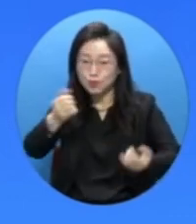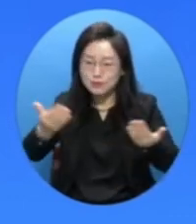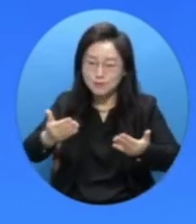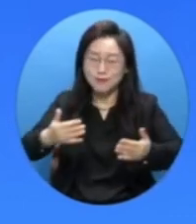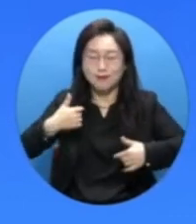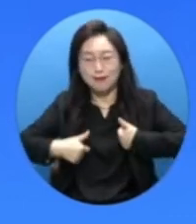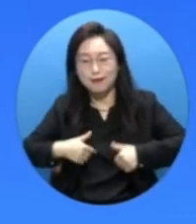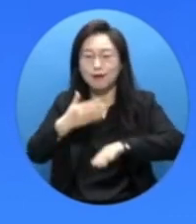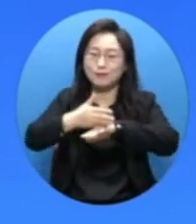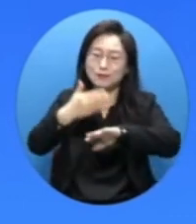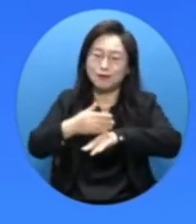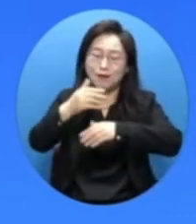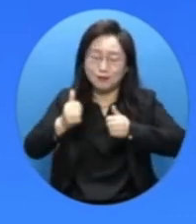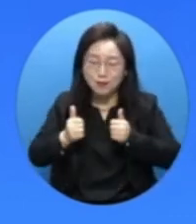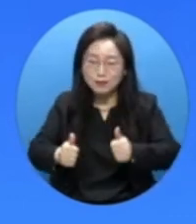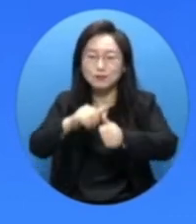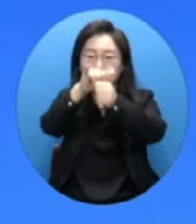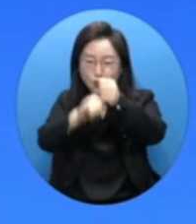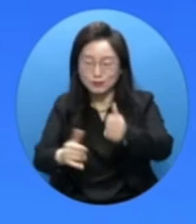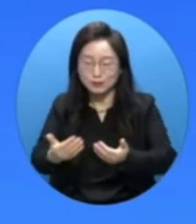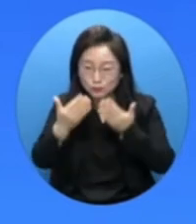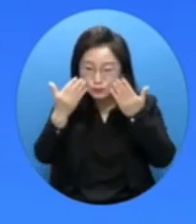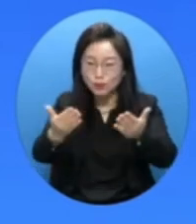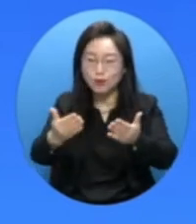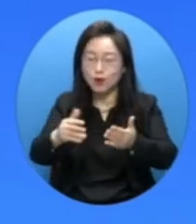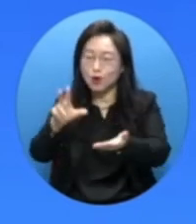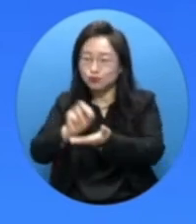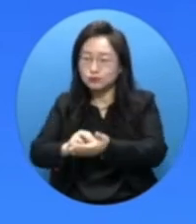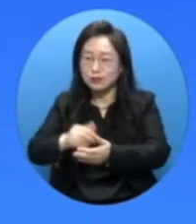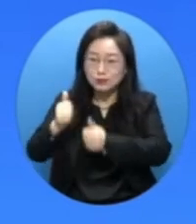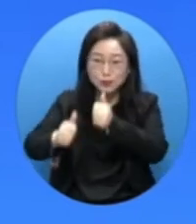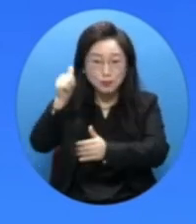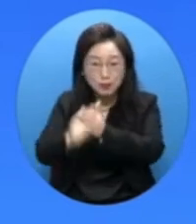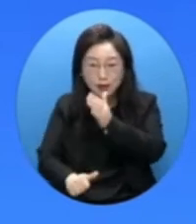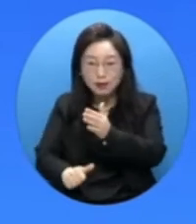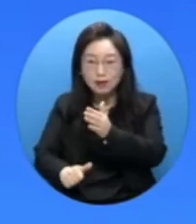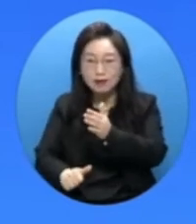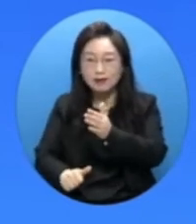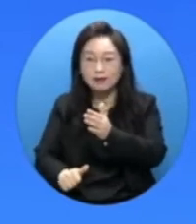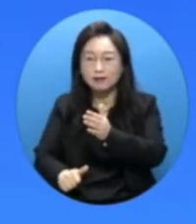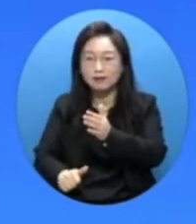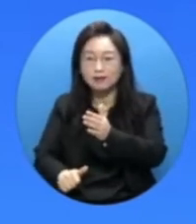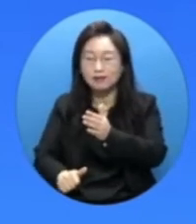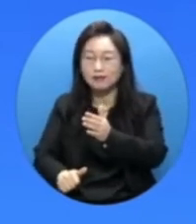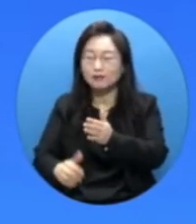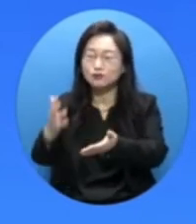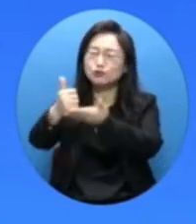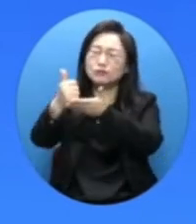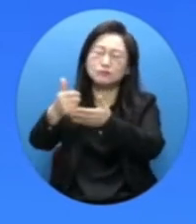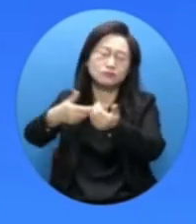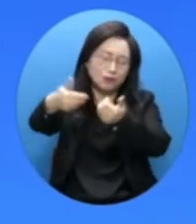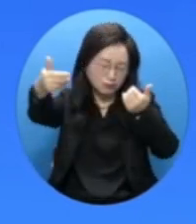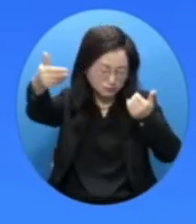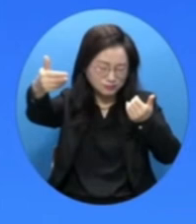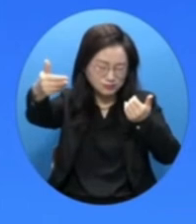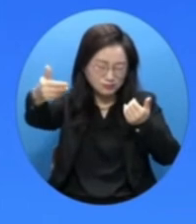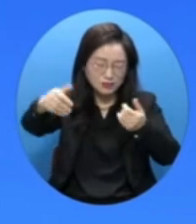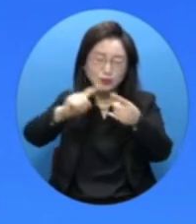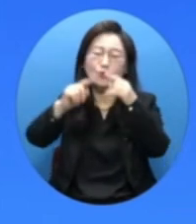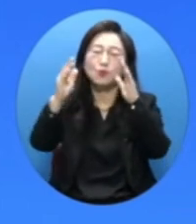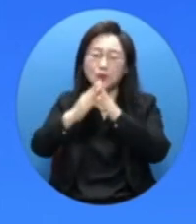열심히 봉사하고 충성하고 내게 뭔가 문제가 있고 시험에들은 일이 생기면 주님을 멀리하고